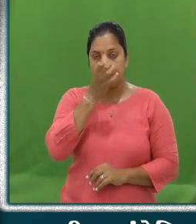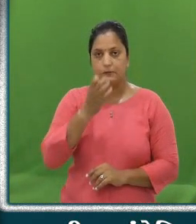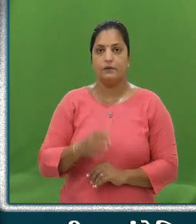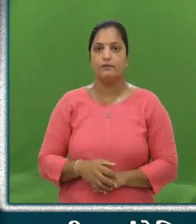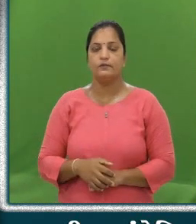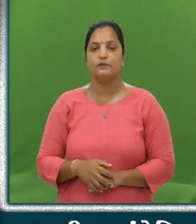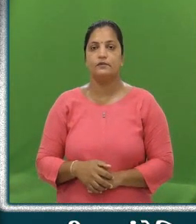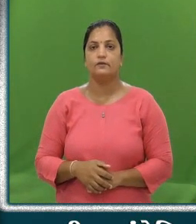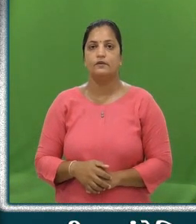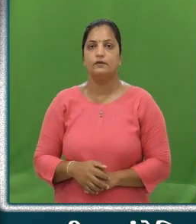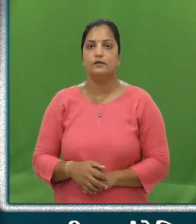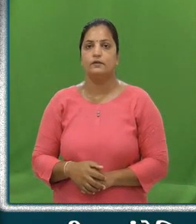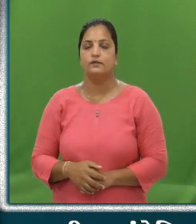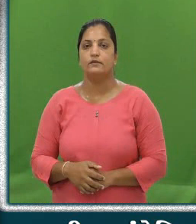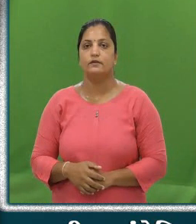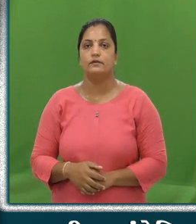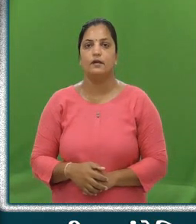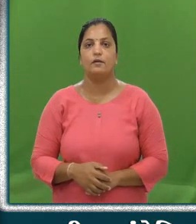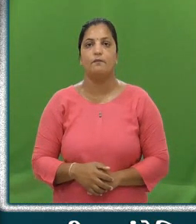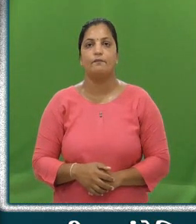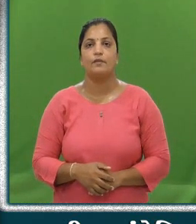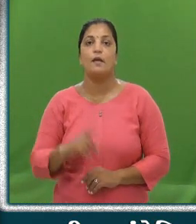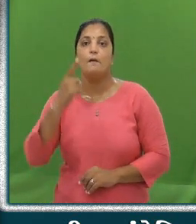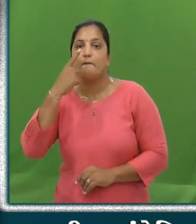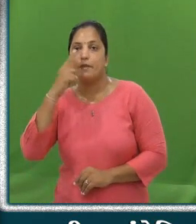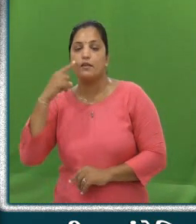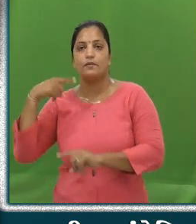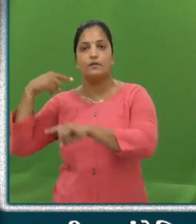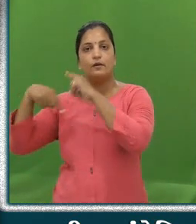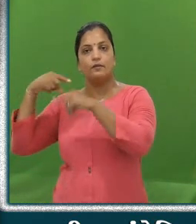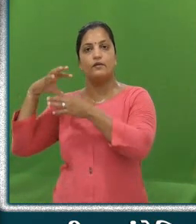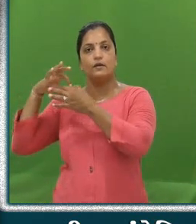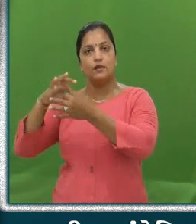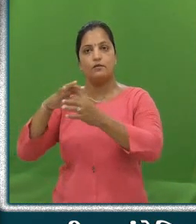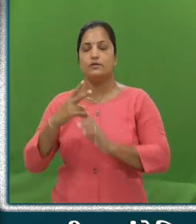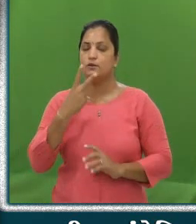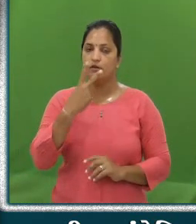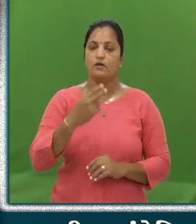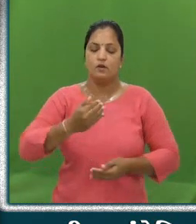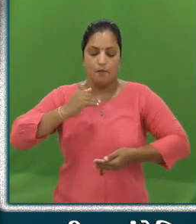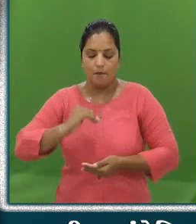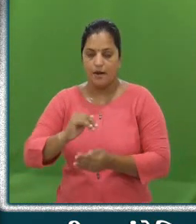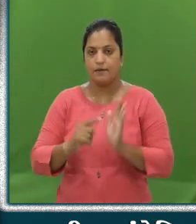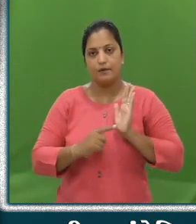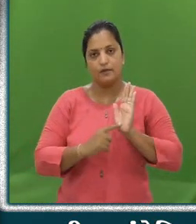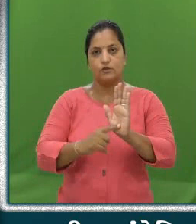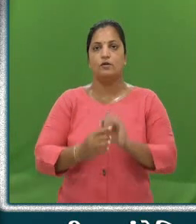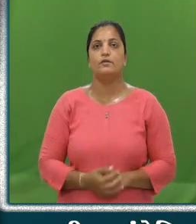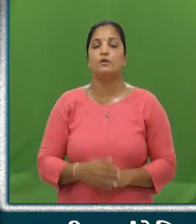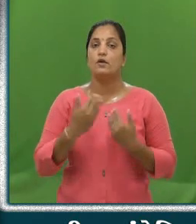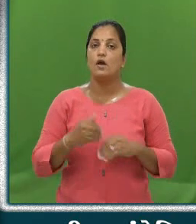તેટલા જ રંગસૂત્રો જે છે એ ક્યાં જોવા મળે છે તો સંતતિની અંદર જોવા મળતા હોય છે